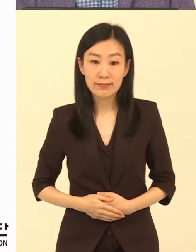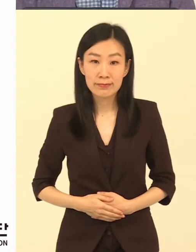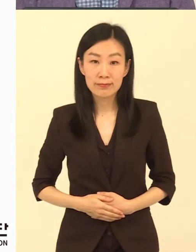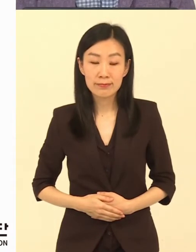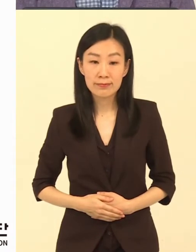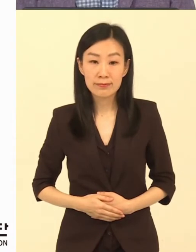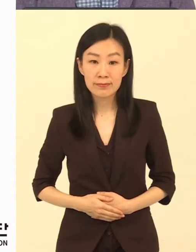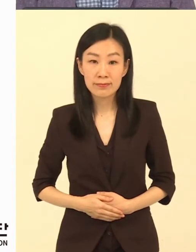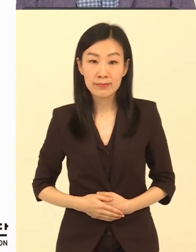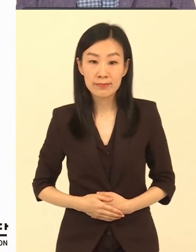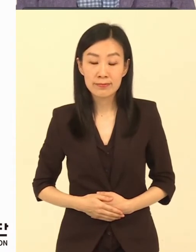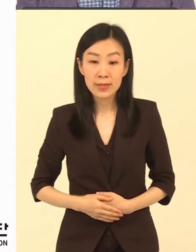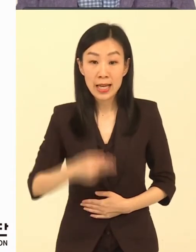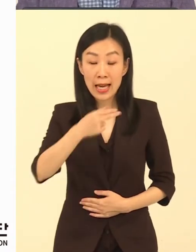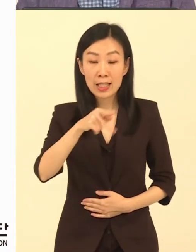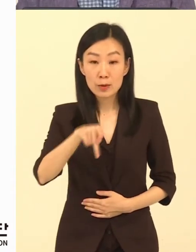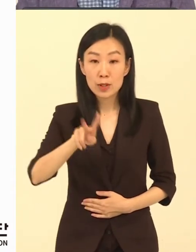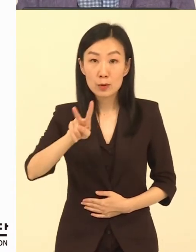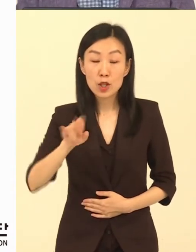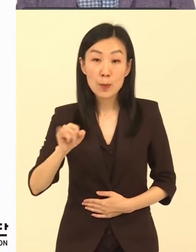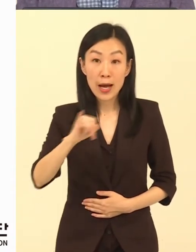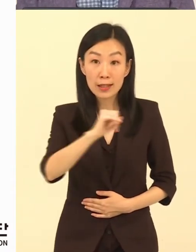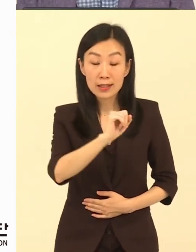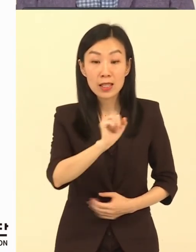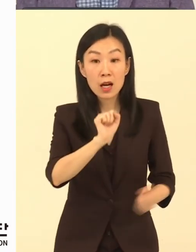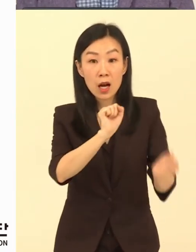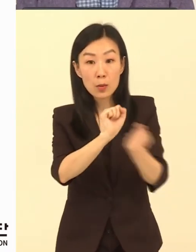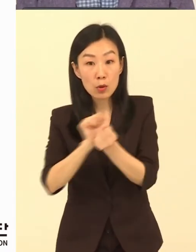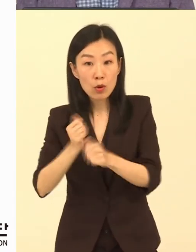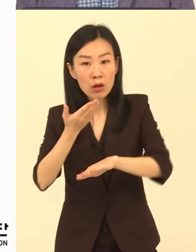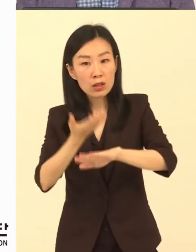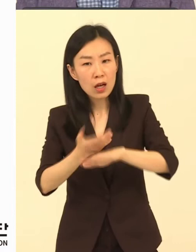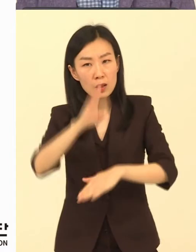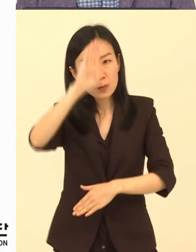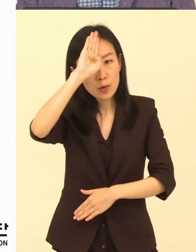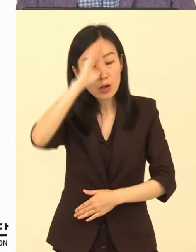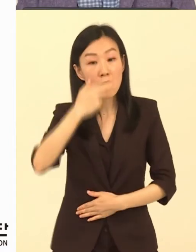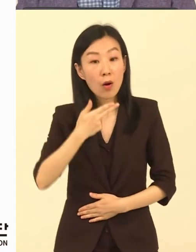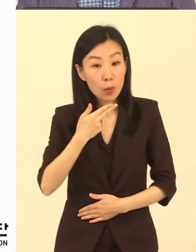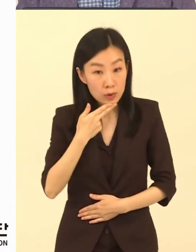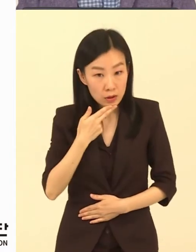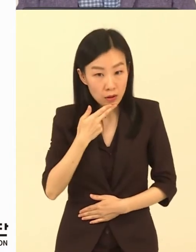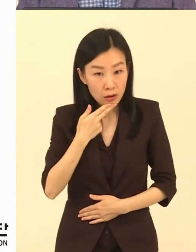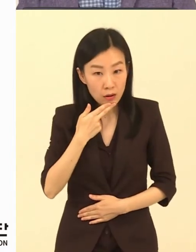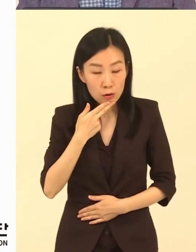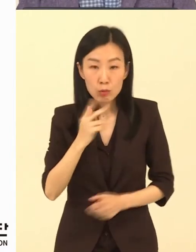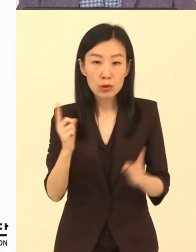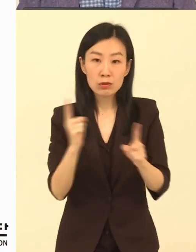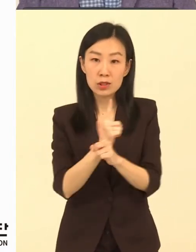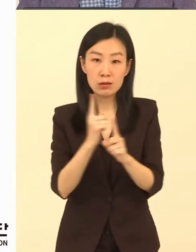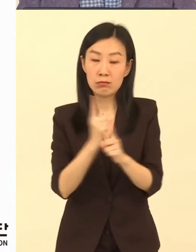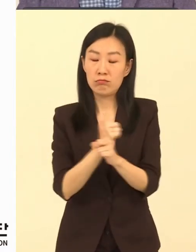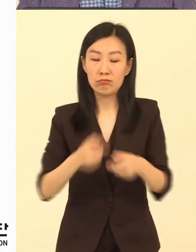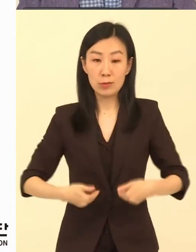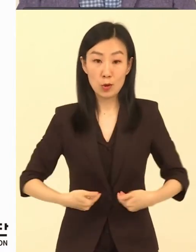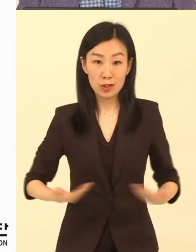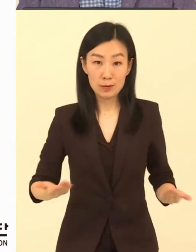단순히 인유두종 바이러스에 감염되고 특별한 병이 없는 경우에는 치료법이 필요 없습니다.